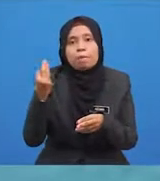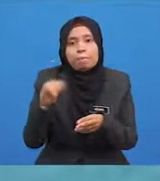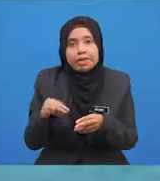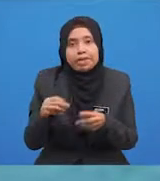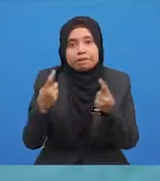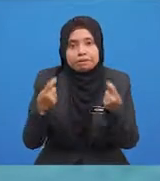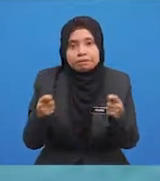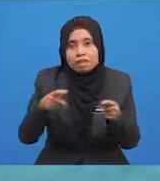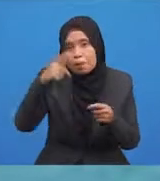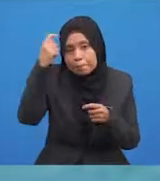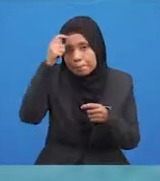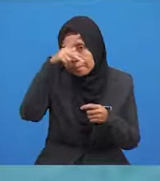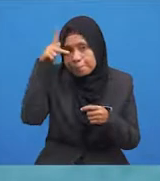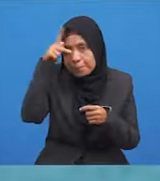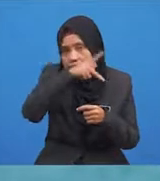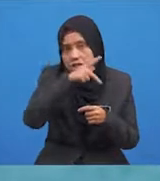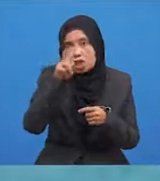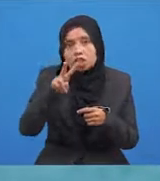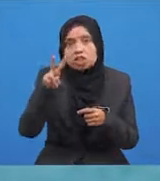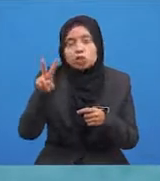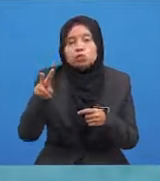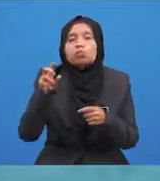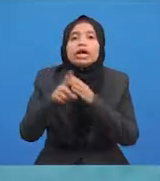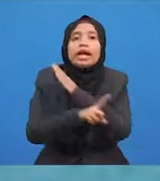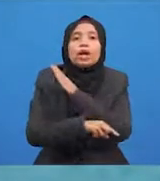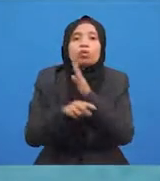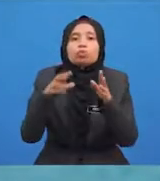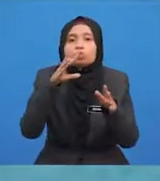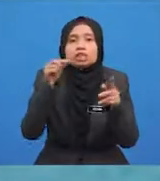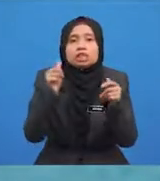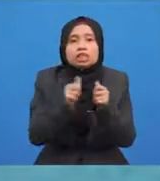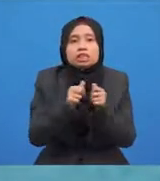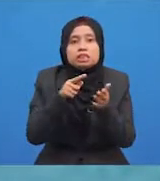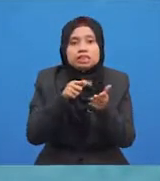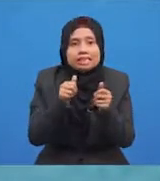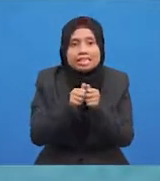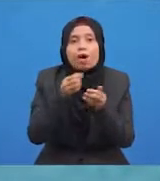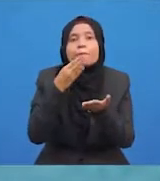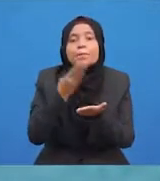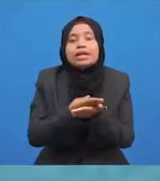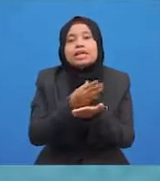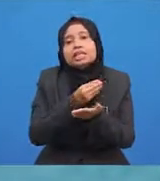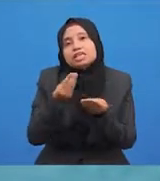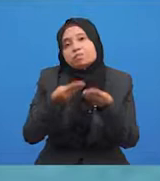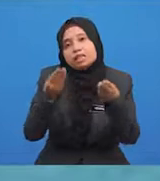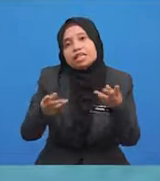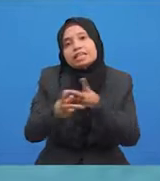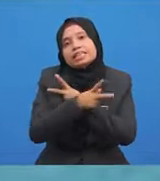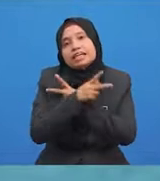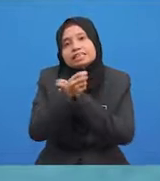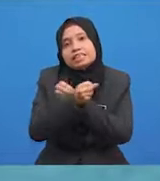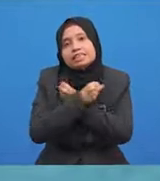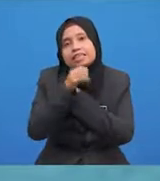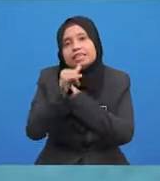Mereka memelihara kedua-dua ekor kucing ini dengan baik dan diberikan kasih